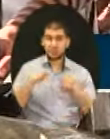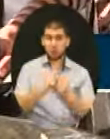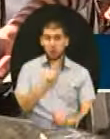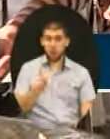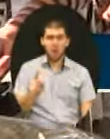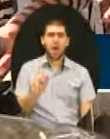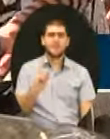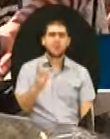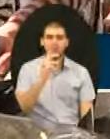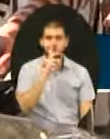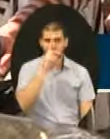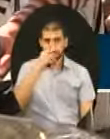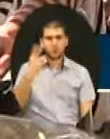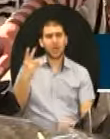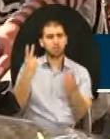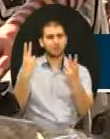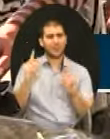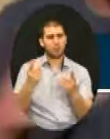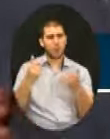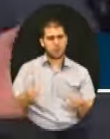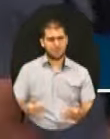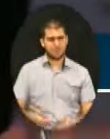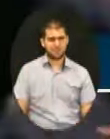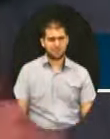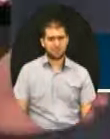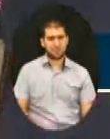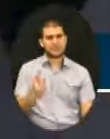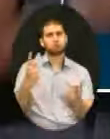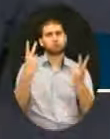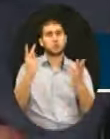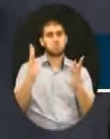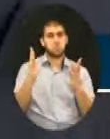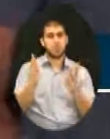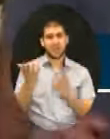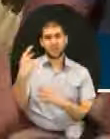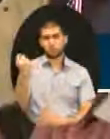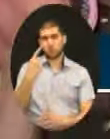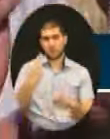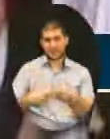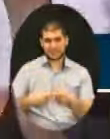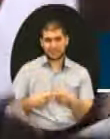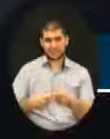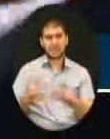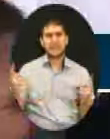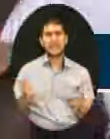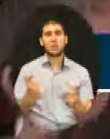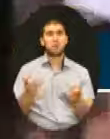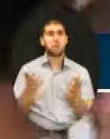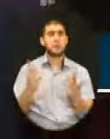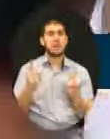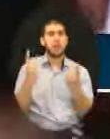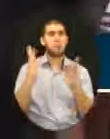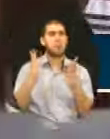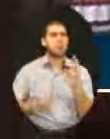מסכימים אליהם, אבל יותר חשוב באמת האירוע שהיה היום, שהוא באמת משמעותי מאוד לפני שבוע וחצי, כידוע, אירוע מאוד מאוד מאוד